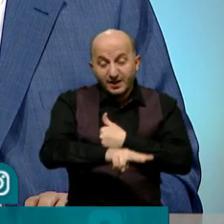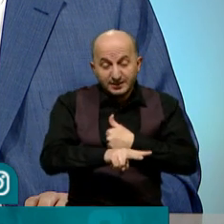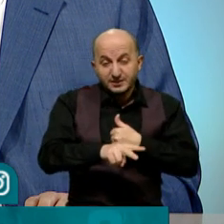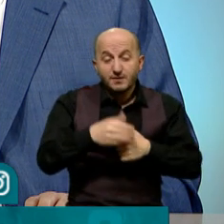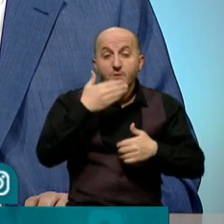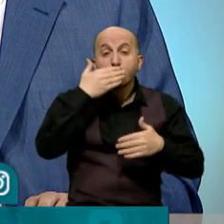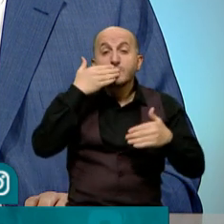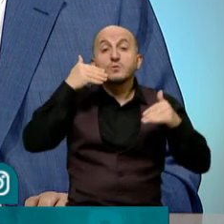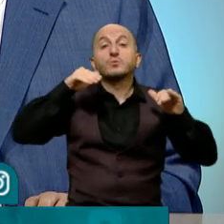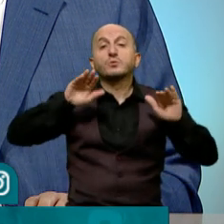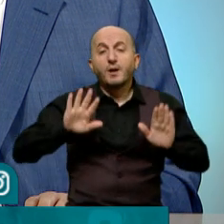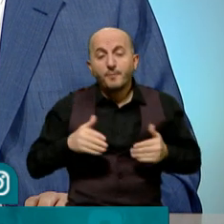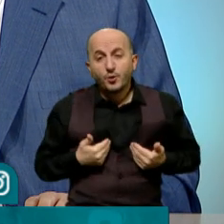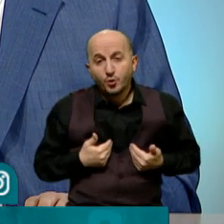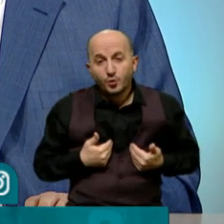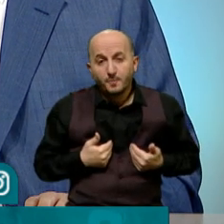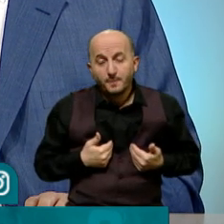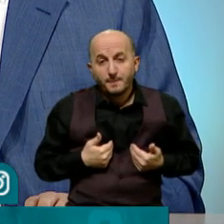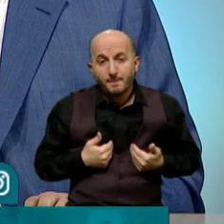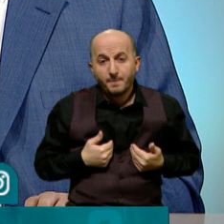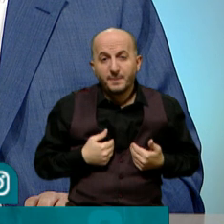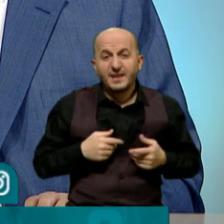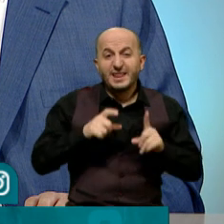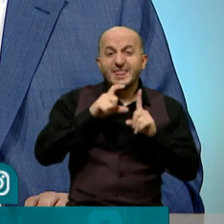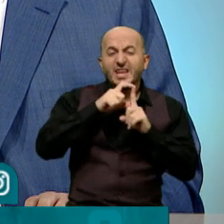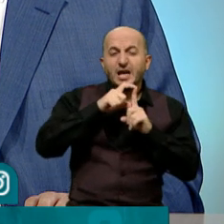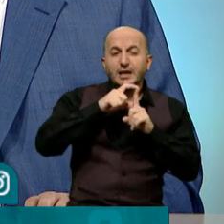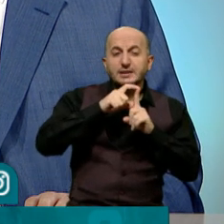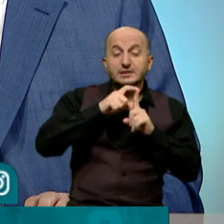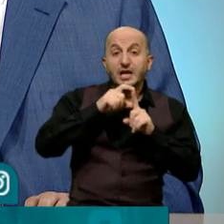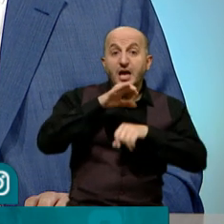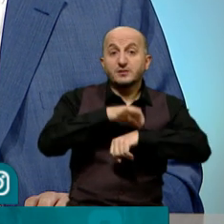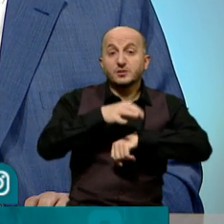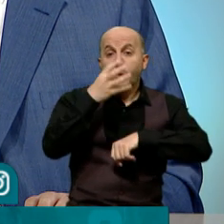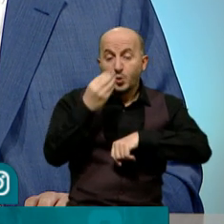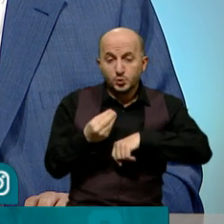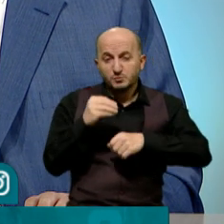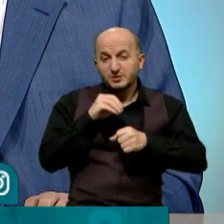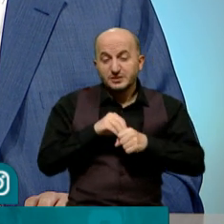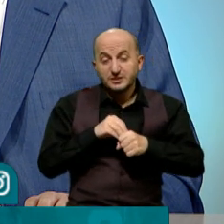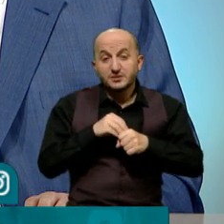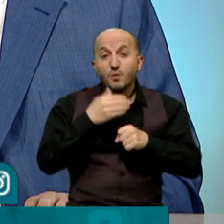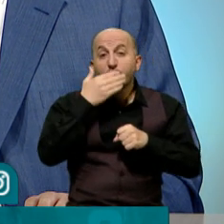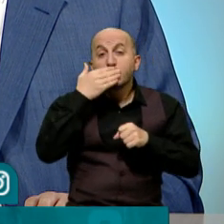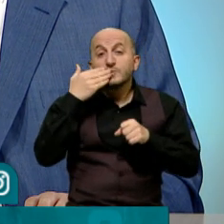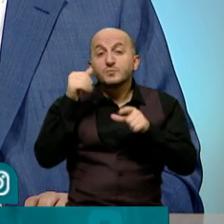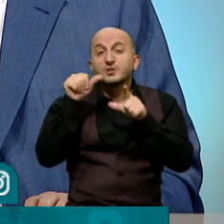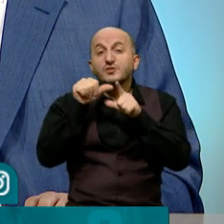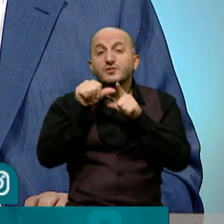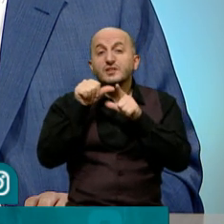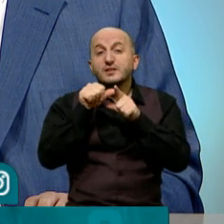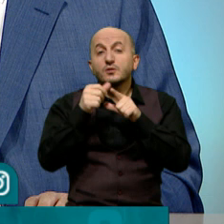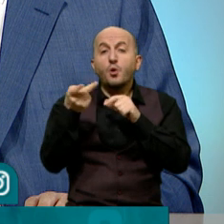oruç tutamıyorum. Bu şey diyaliz hastası olduğum için bir orucumun fidyesini ölene kadar vermek